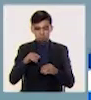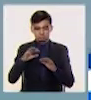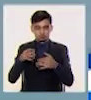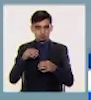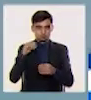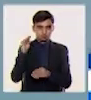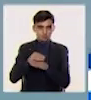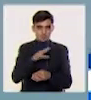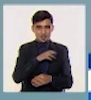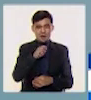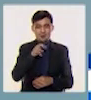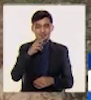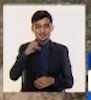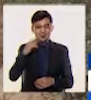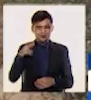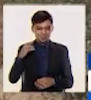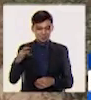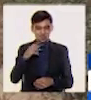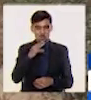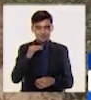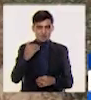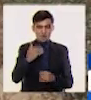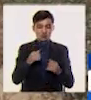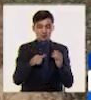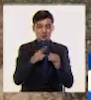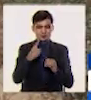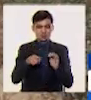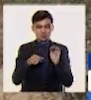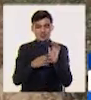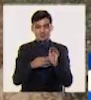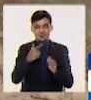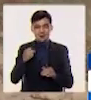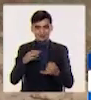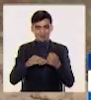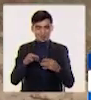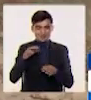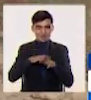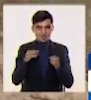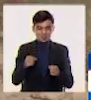Тіпті Александр Шинге тиесілі жалпы 1,9 гектар алаңды билік әу баста